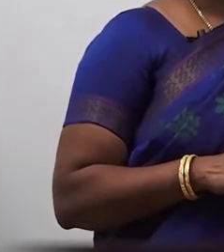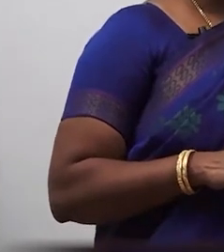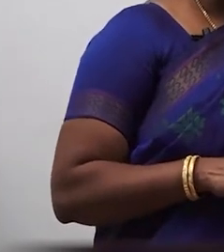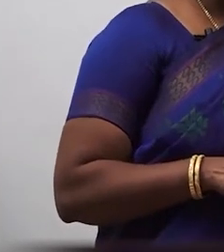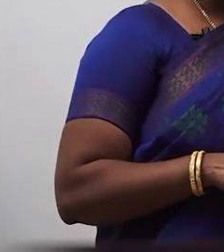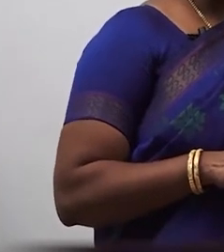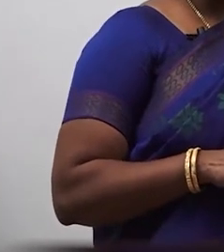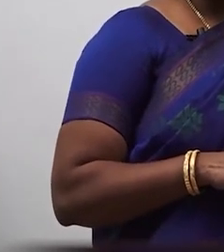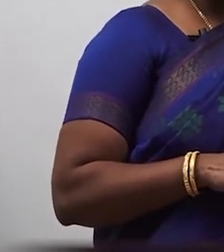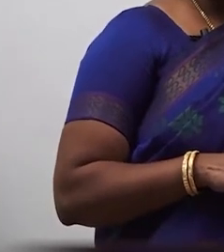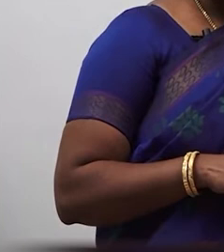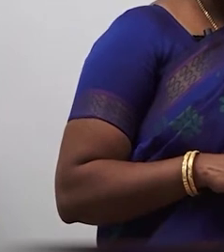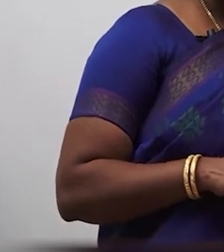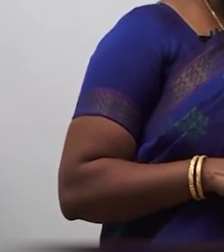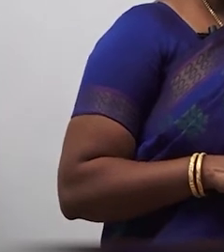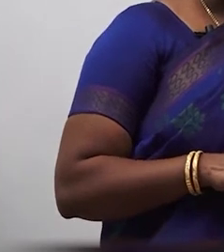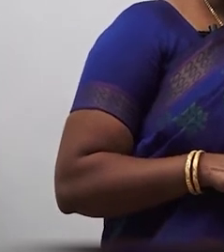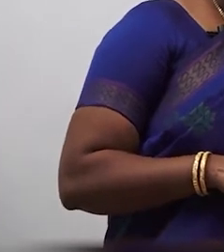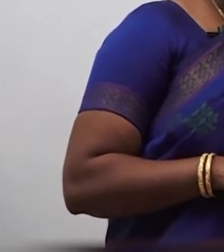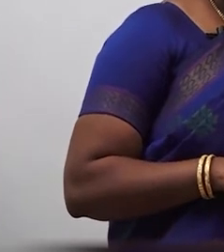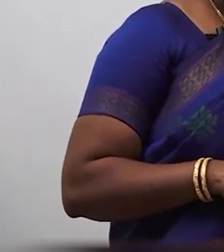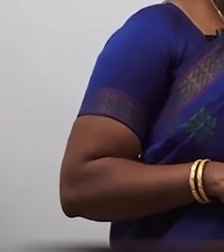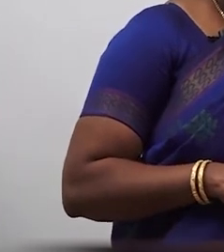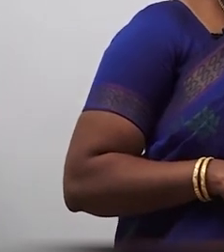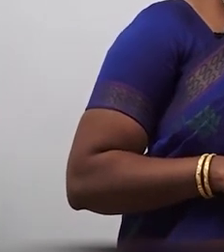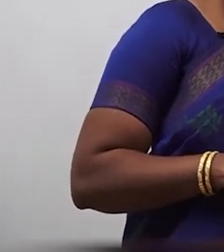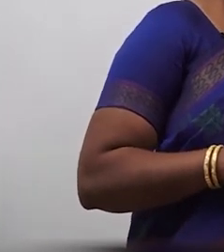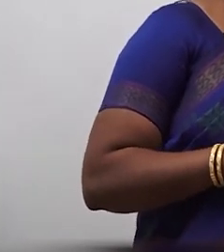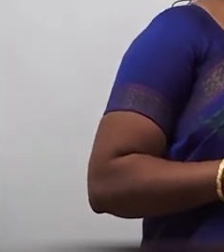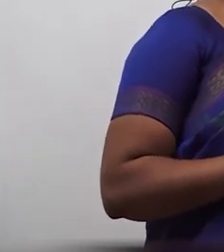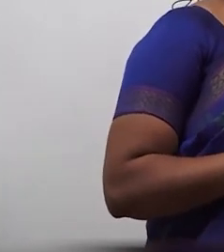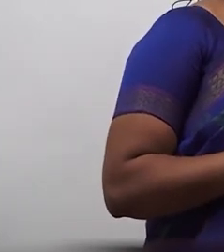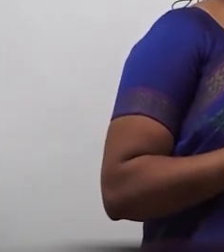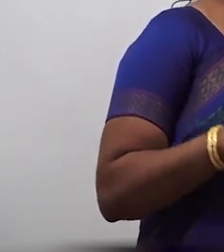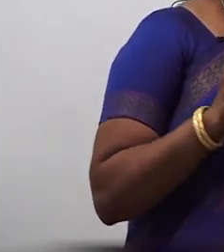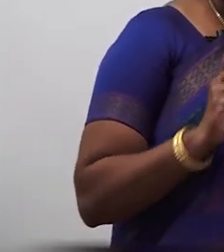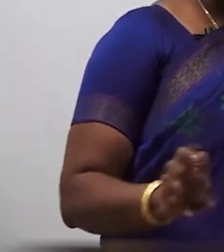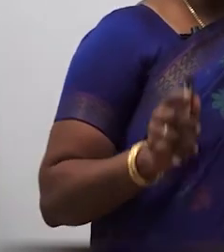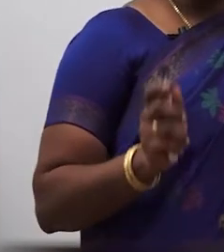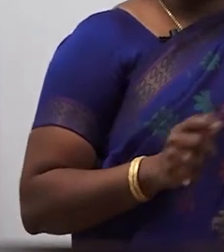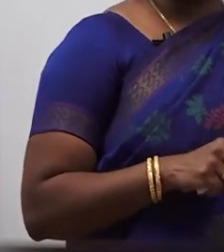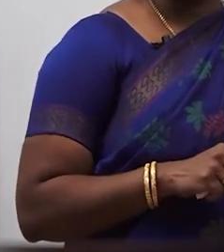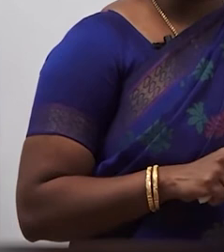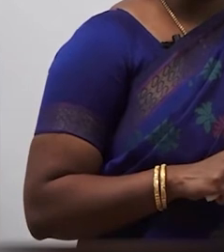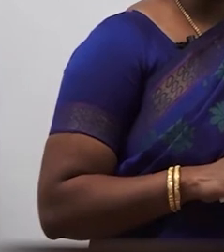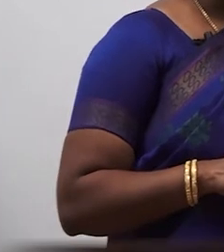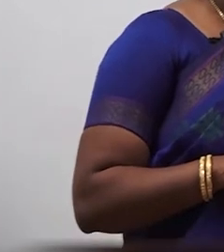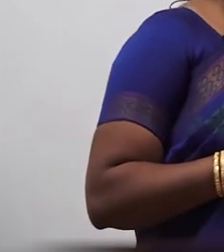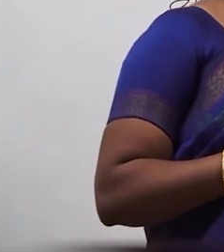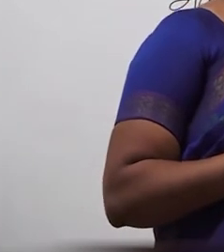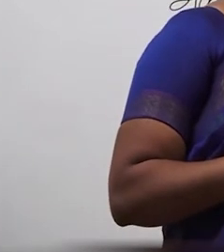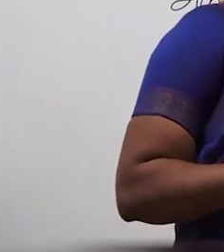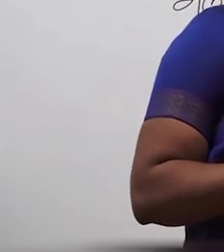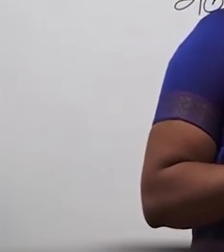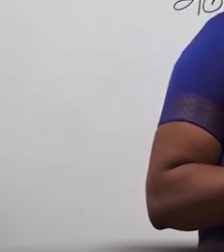விட குறைவாகவும் இருந்தால் அது விரிகோணம். அடுத்து நேர்கோணம்னா கரெக்ட்டா 180 டிகிரி இருந்ததுனா அத